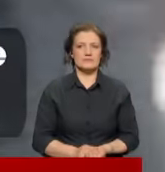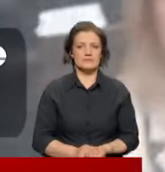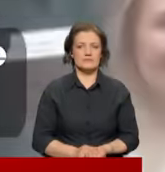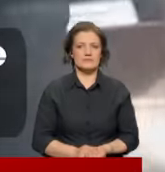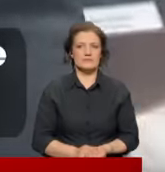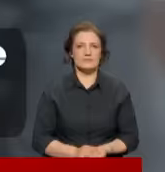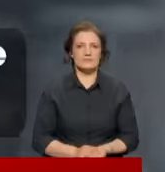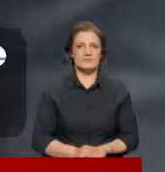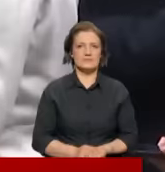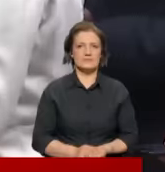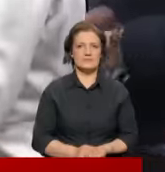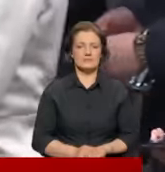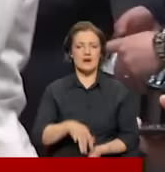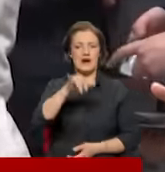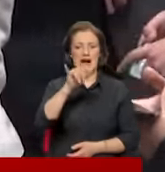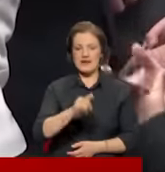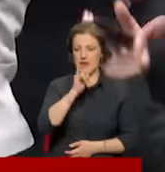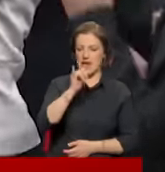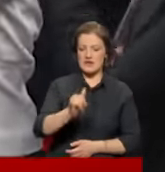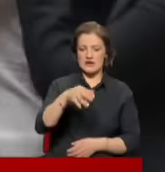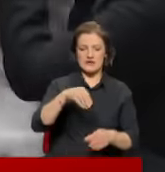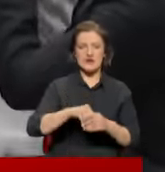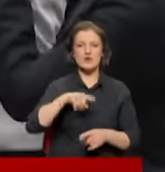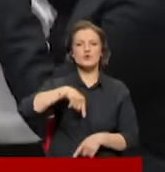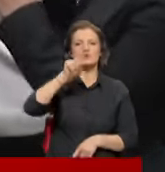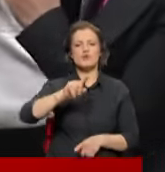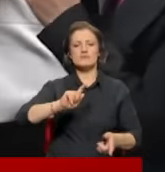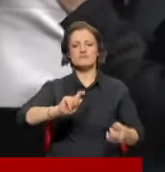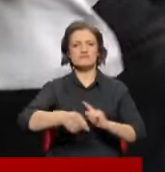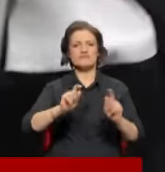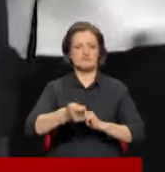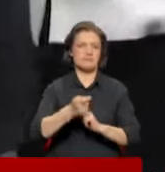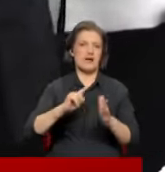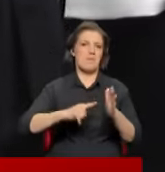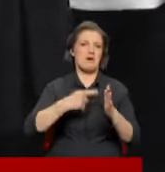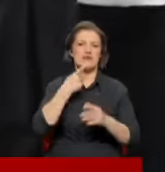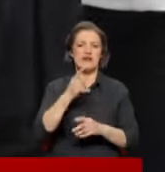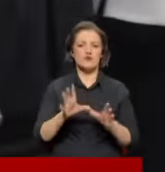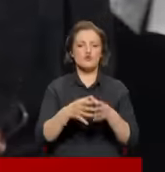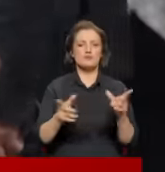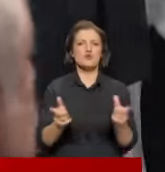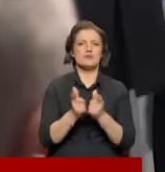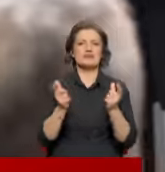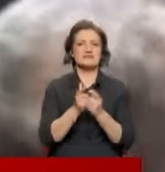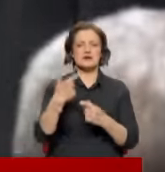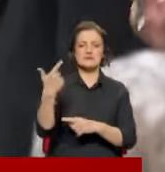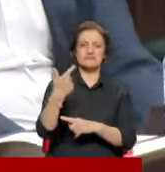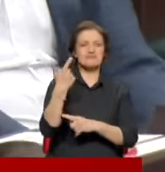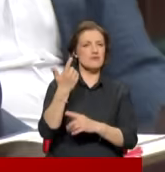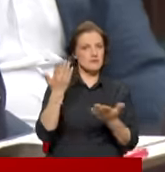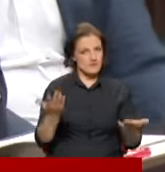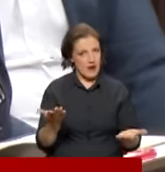Teşekkürler. Şebnem Hanım çok konuşuluyor. Lütfen bir iki cümle söyleyecek misiniz? Hakkındaki eleştiriler için gündem değiştirme amaçlı diyen Şebnem Bursalı AK Parti grup toplantısında görüntü verdi